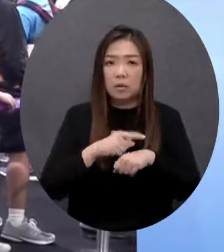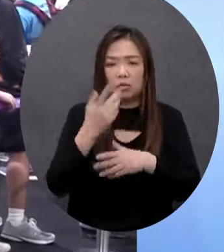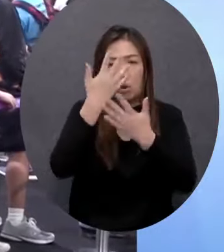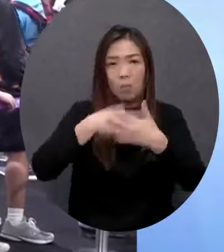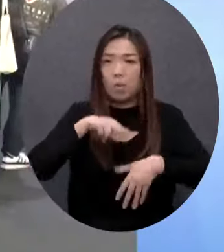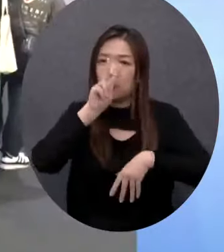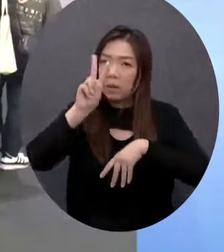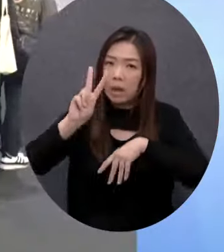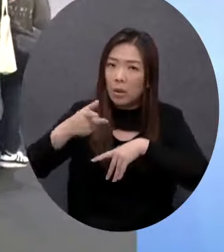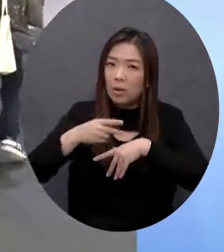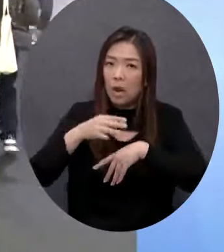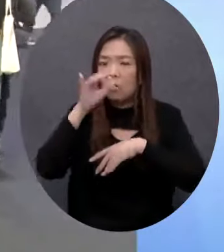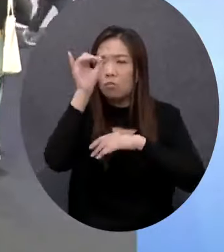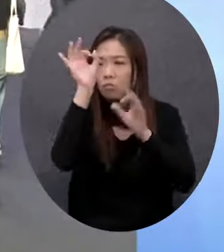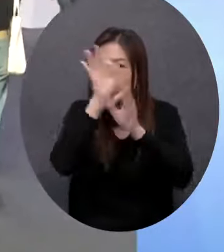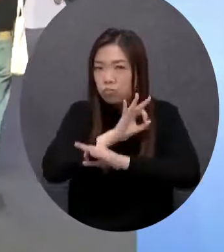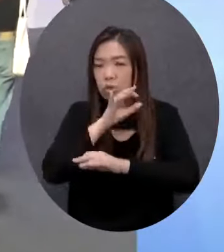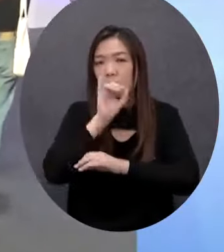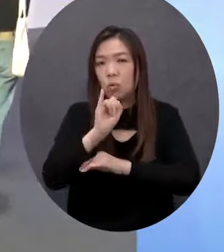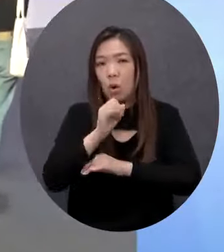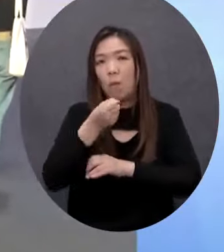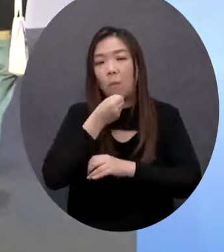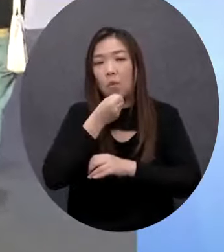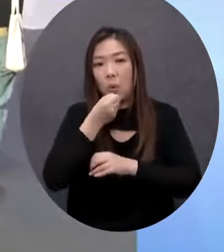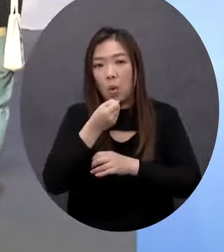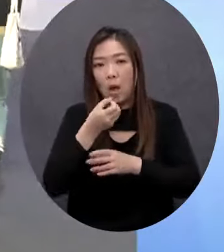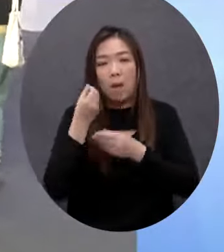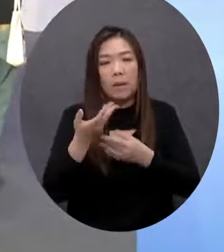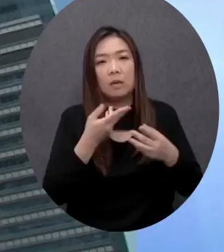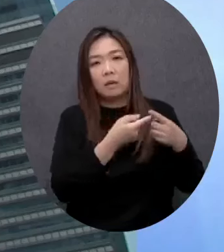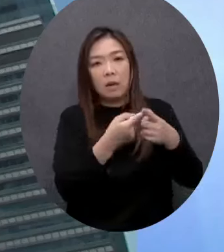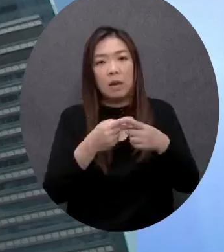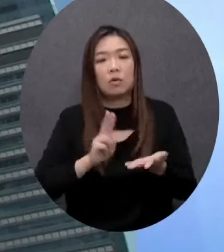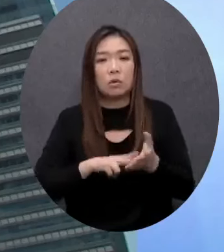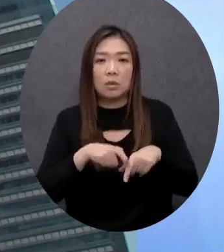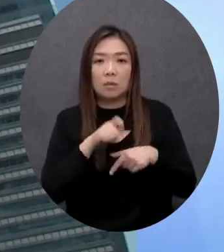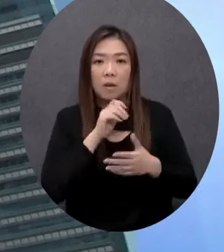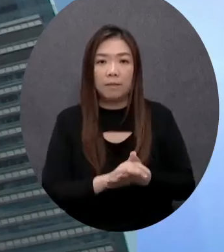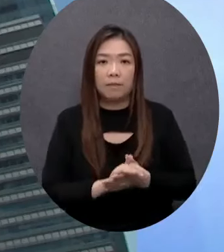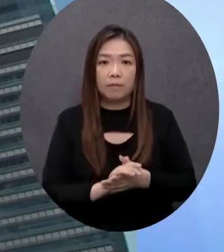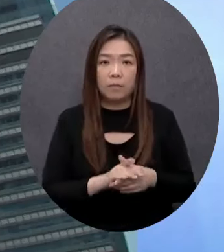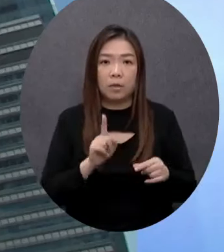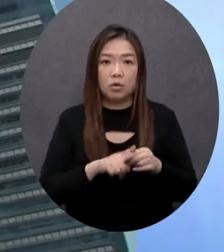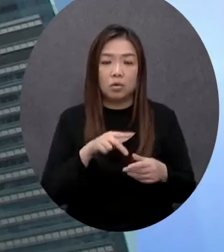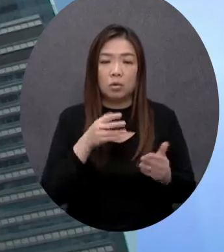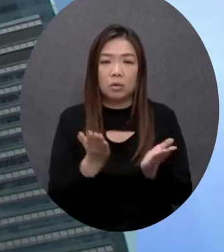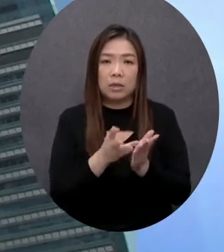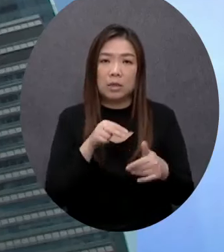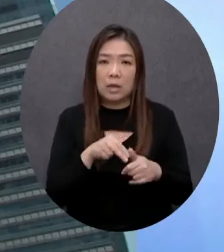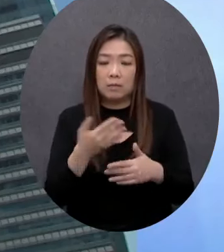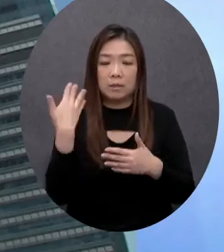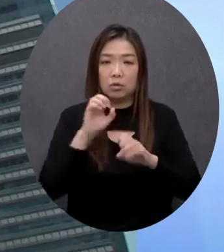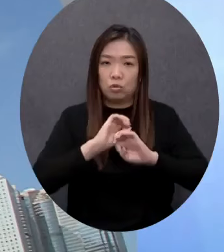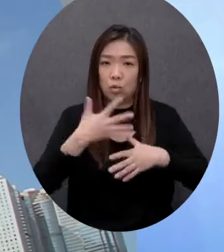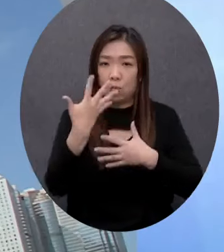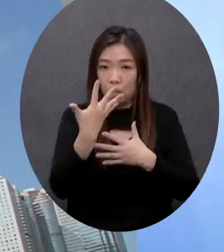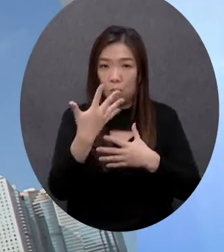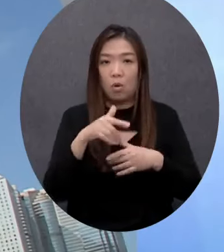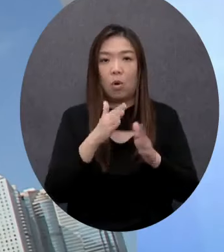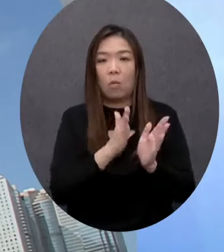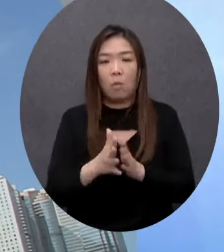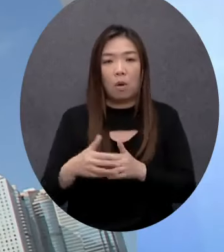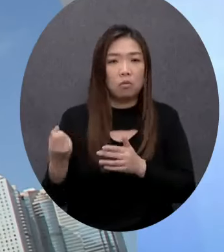啲錯誤嘅報道嚟講咧，讓到大家更加有信心嘅。 中證監早前宣布5項措施，支持進一步